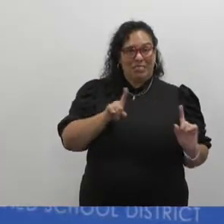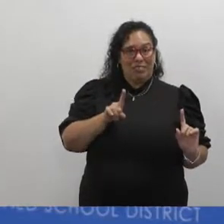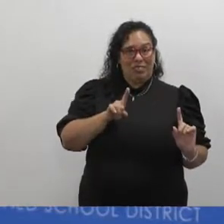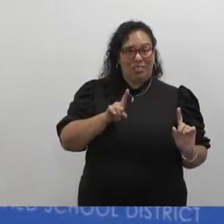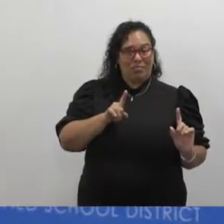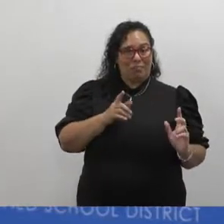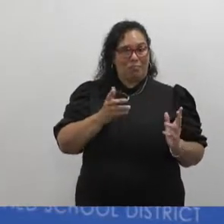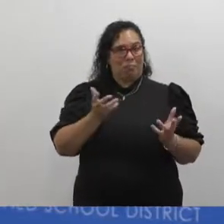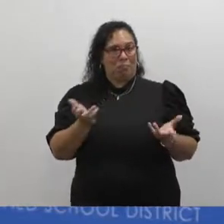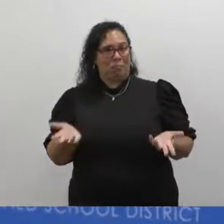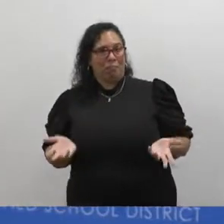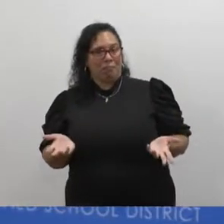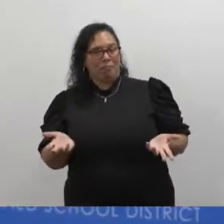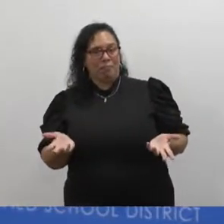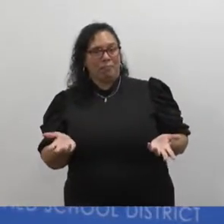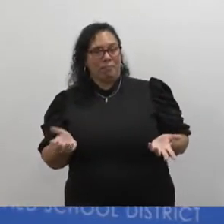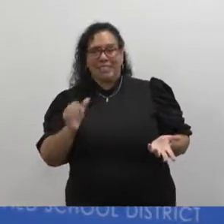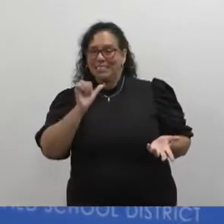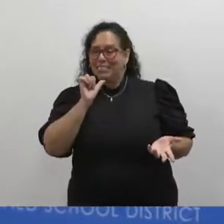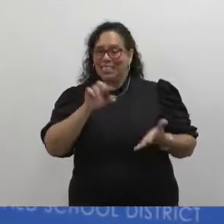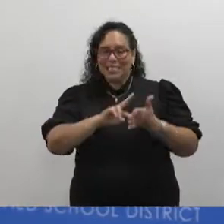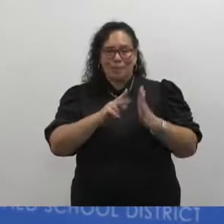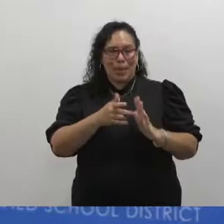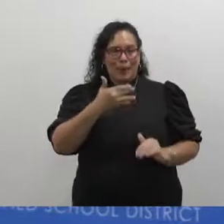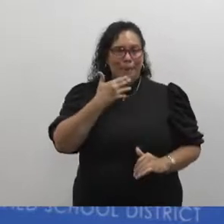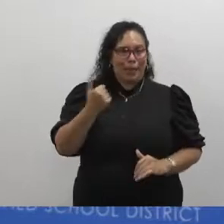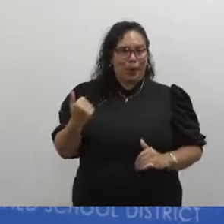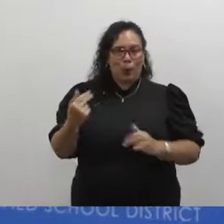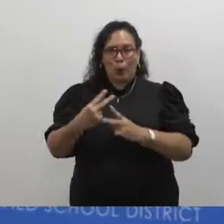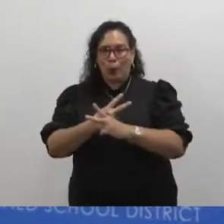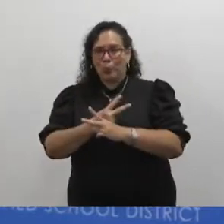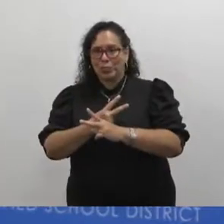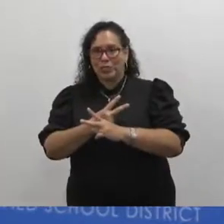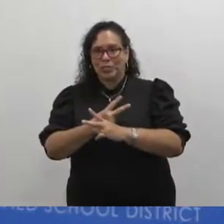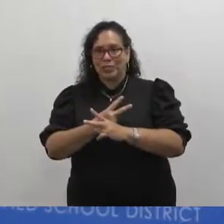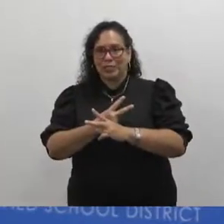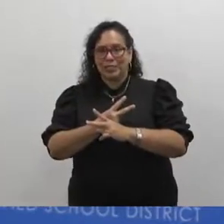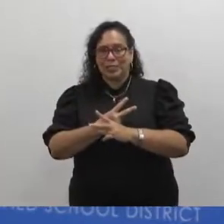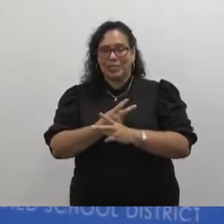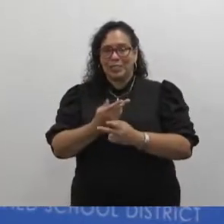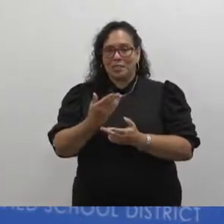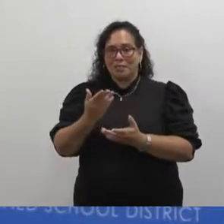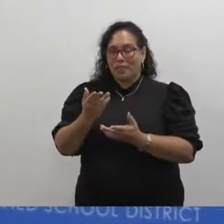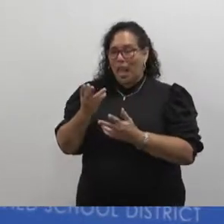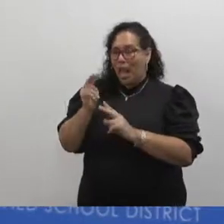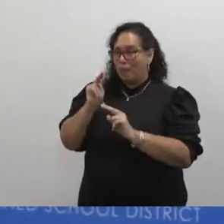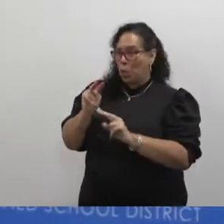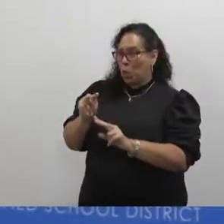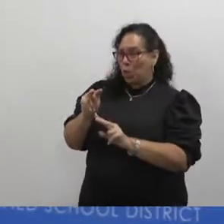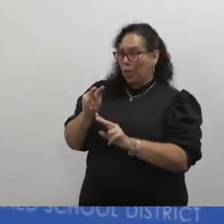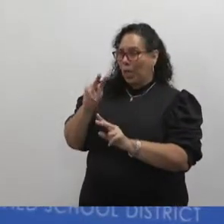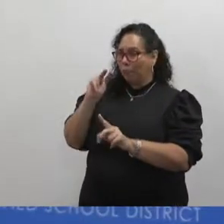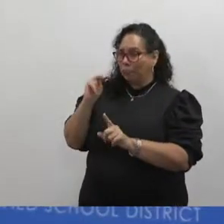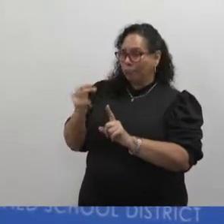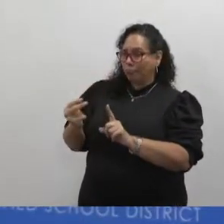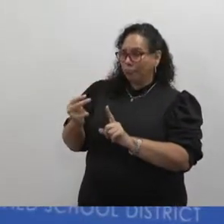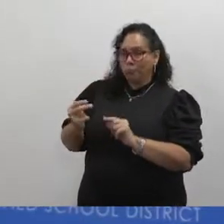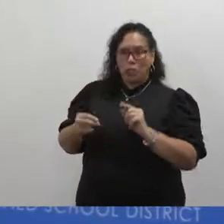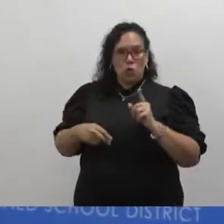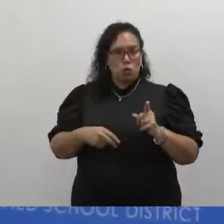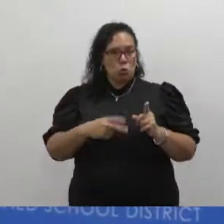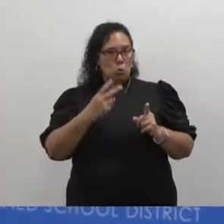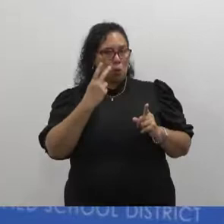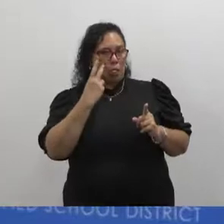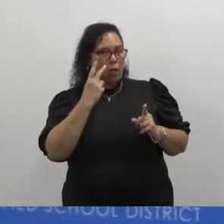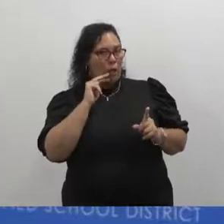ca chầm ráng lụt lọ nị hai để hai thà cầm phật sa áp hi bao nè